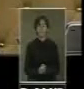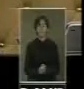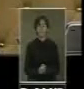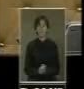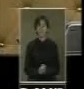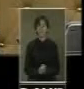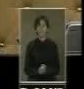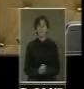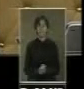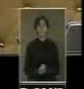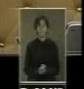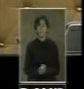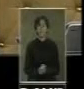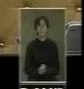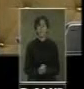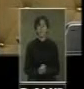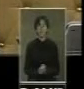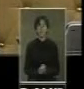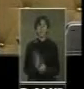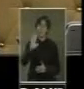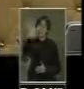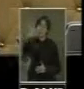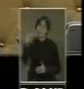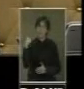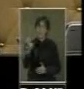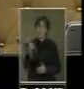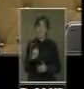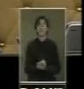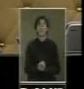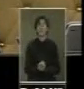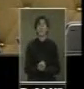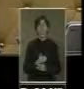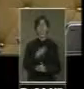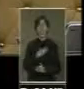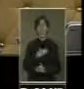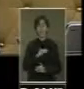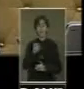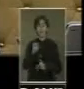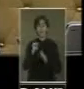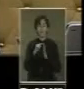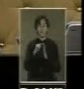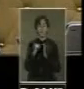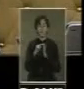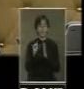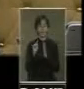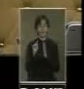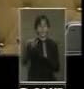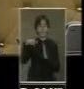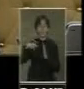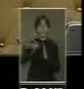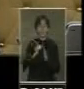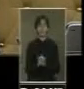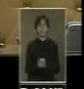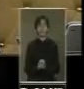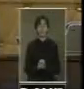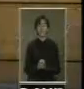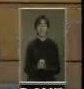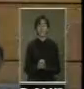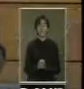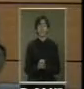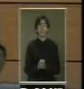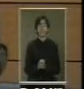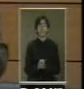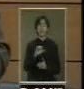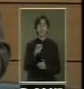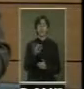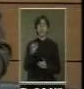เดี๋ยวท่านสุเทพมีอะไรครับ ท่านประธานครับผมสุเทพเทศบันสมาชิกสภาผู้แทนรา